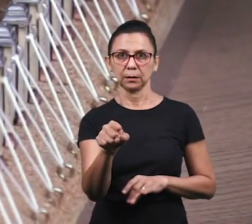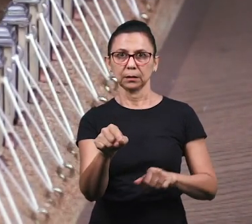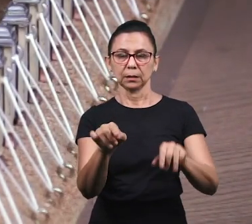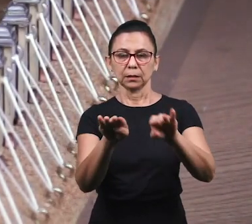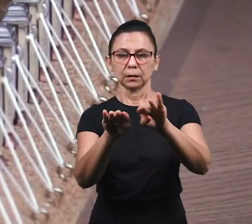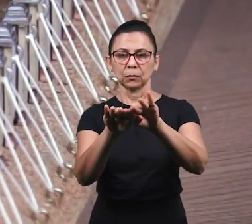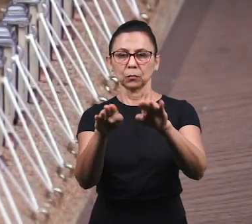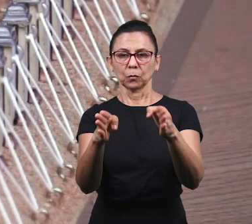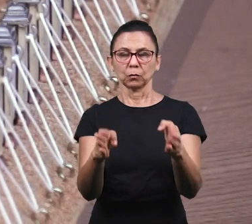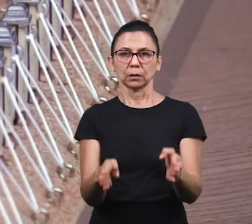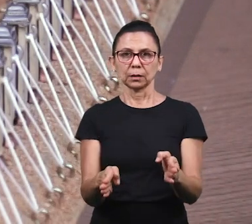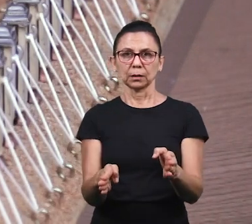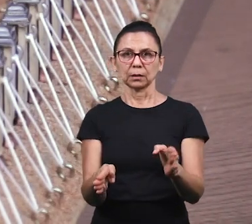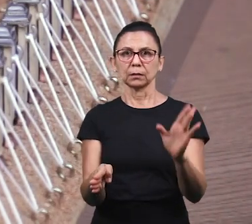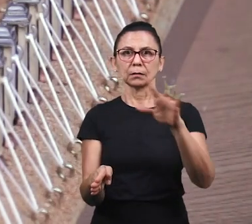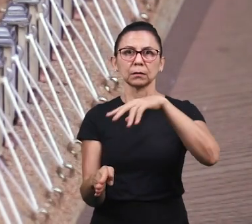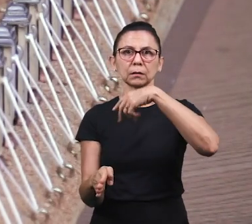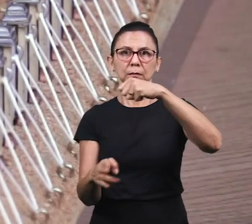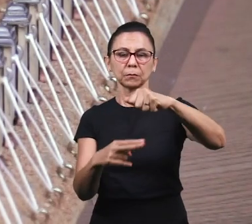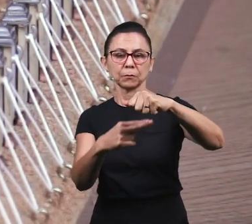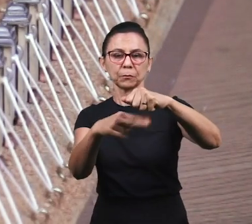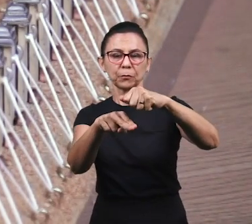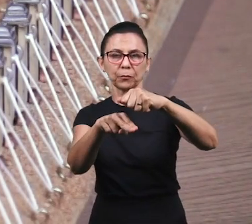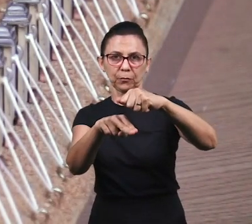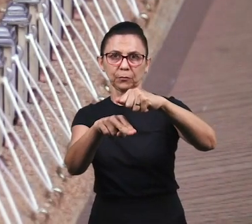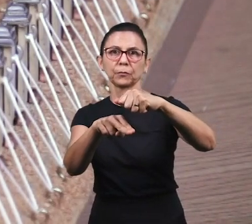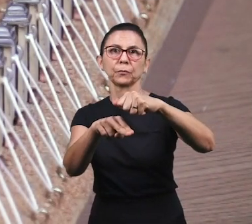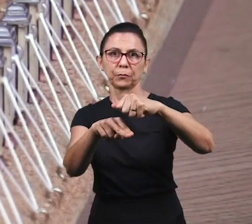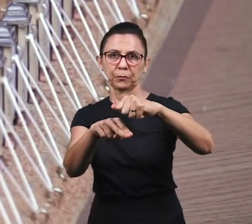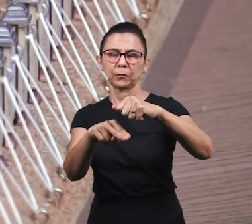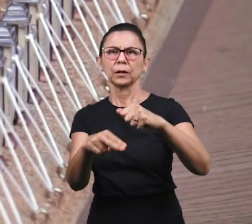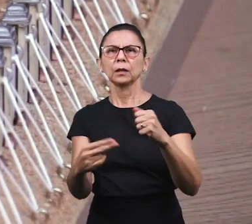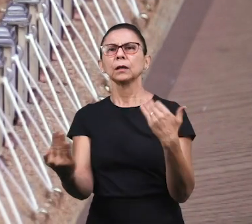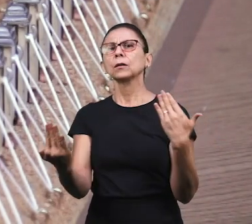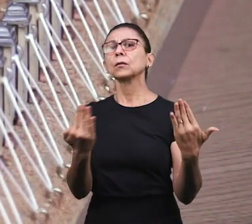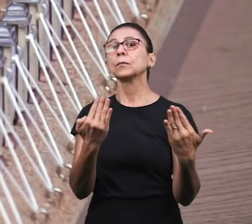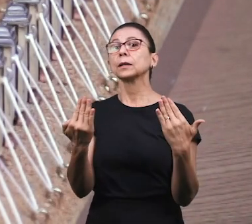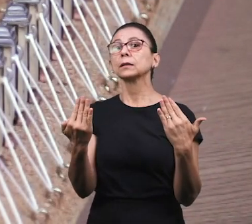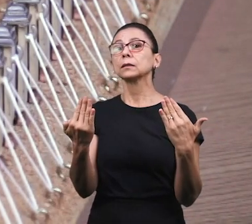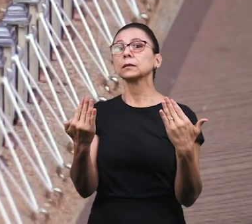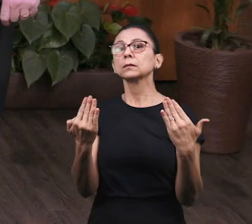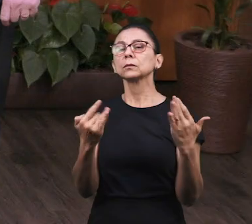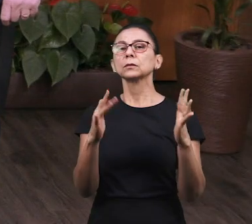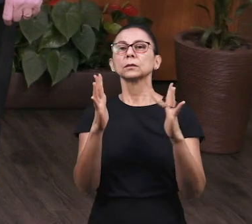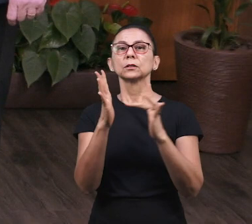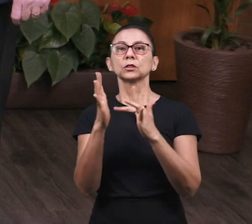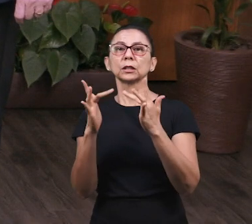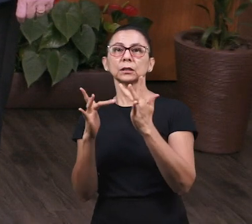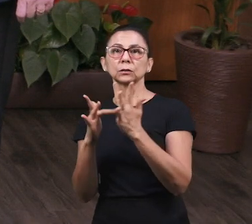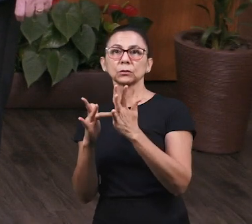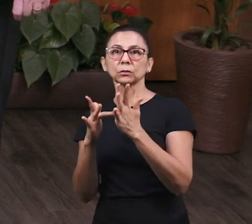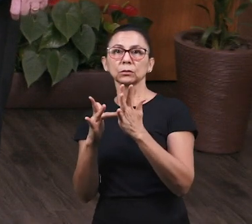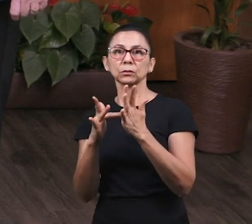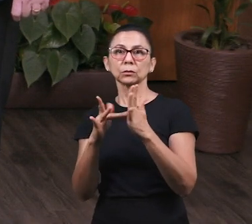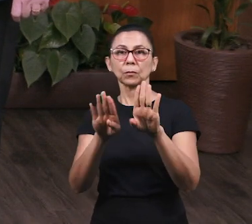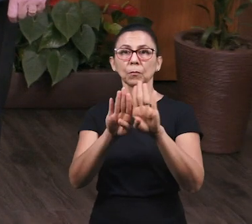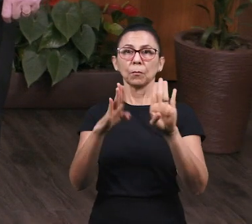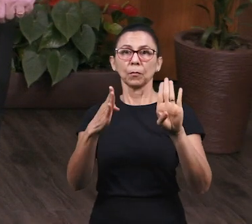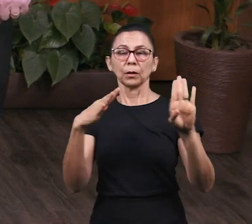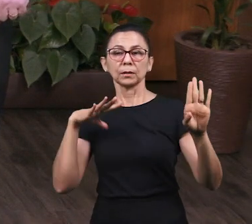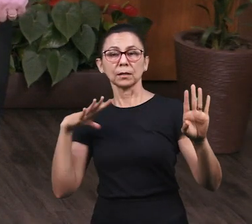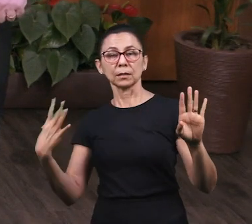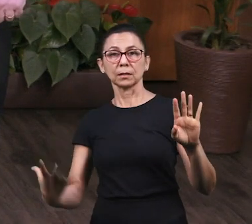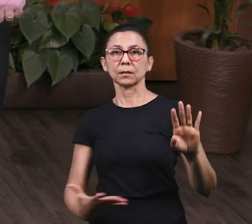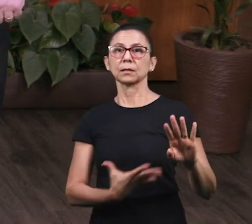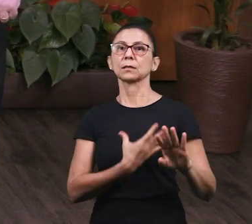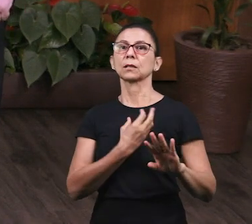cet objet-là, en montrant prophétiquement le Seigneur Jésus comme la porte du salut pour le